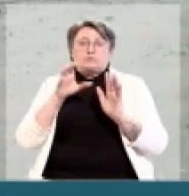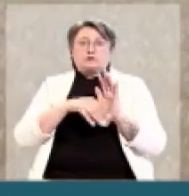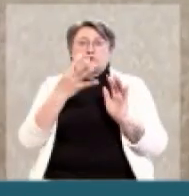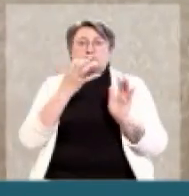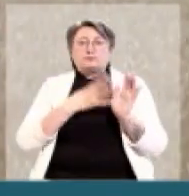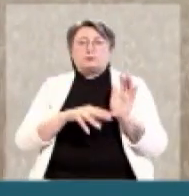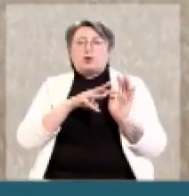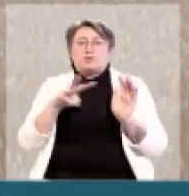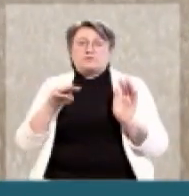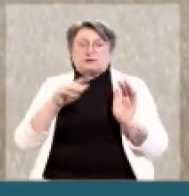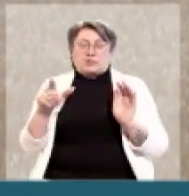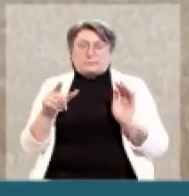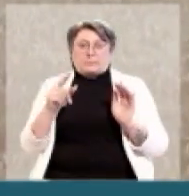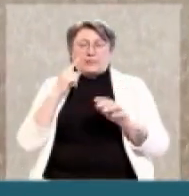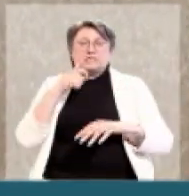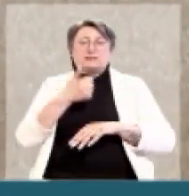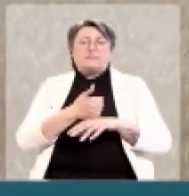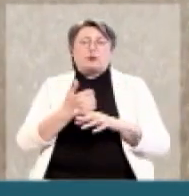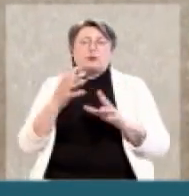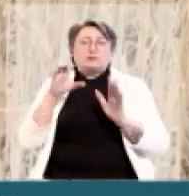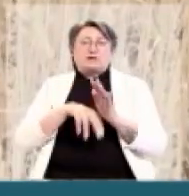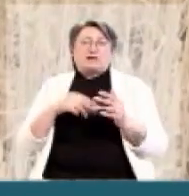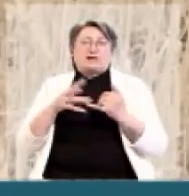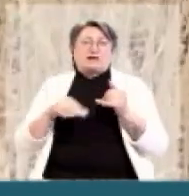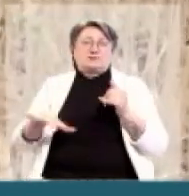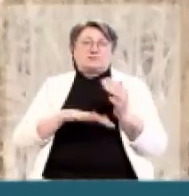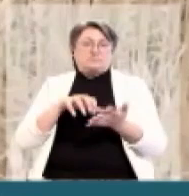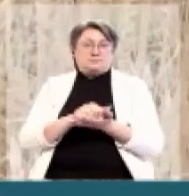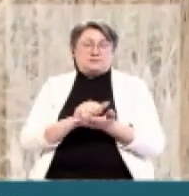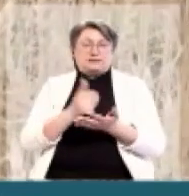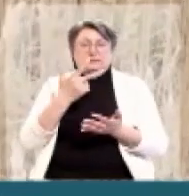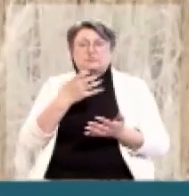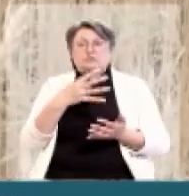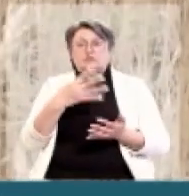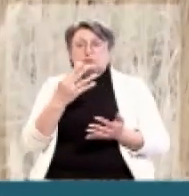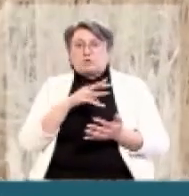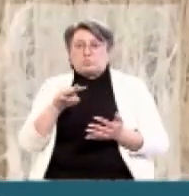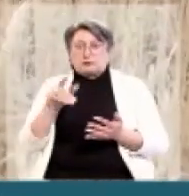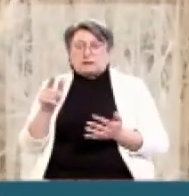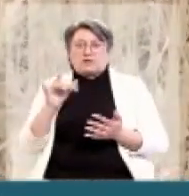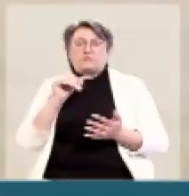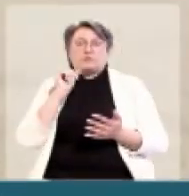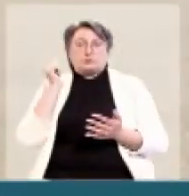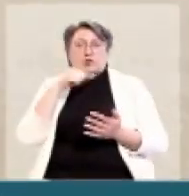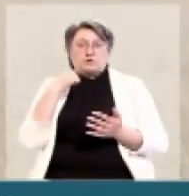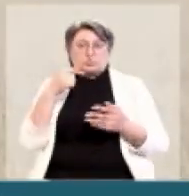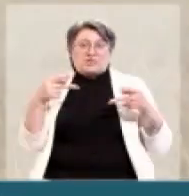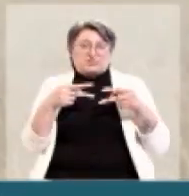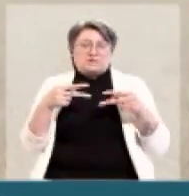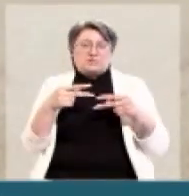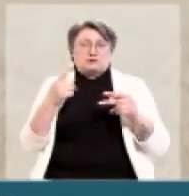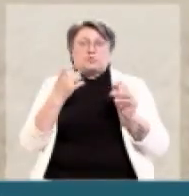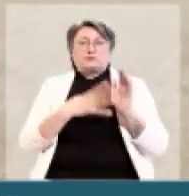отыр. Негізгі көлемі ауыл шаруашылығы саласына тиесілі. Бұл салаға 384 миллион теңге тартылып, өткен жылмен